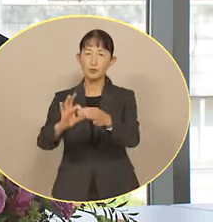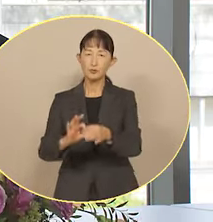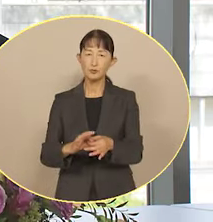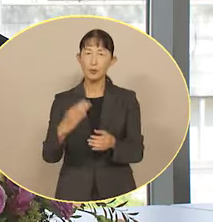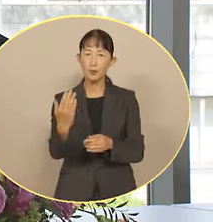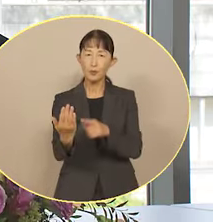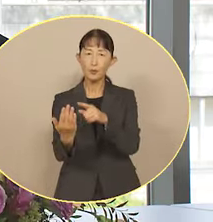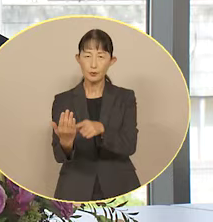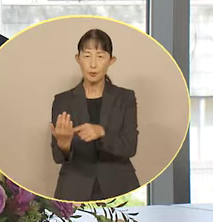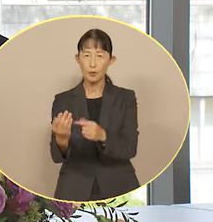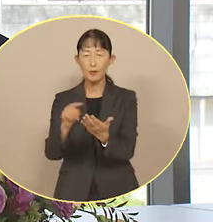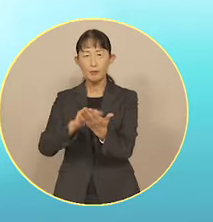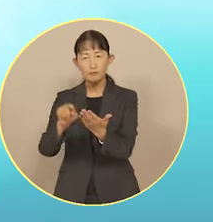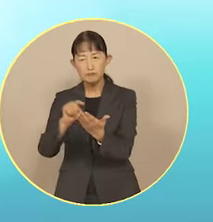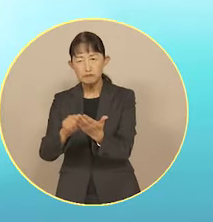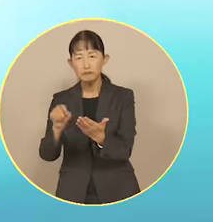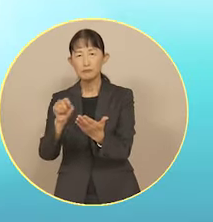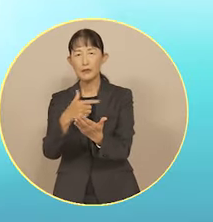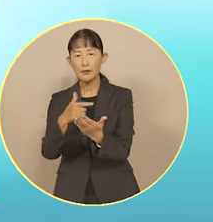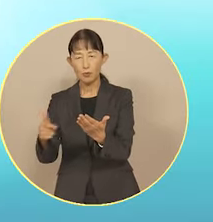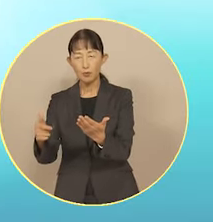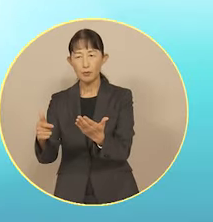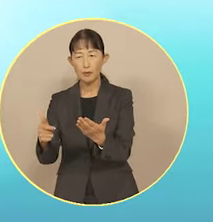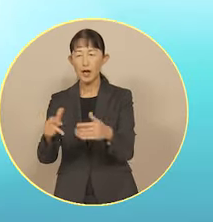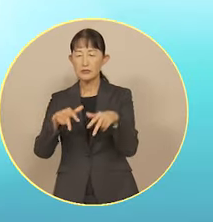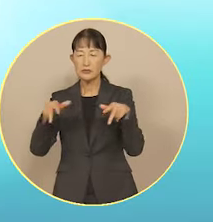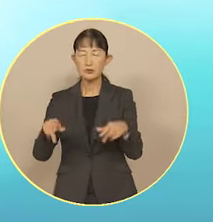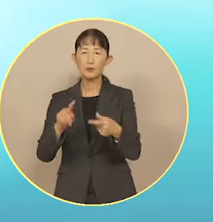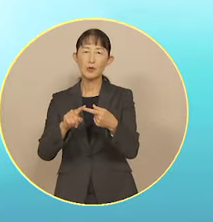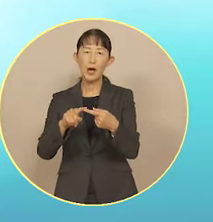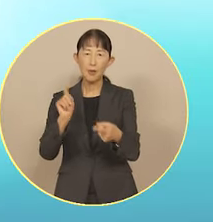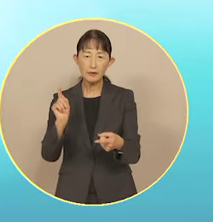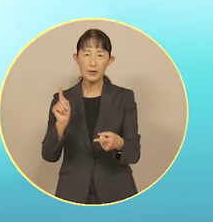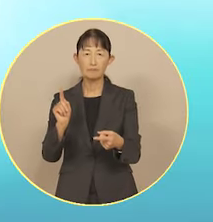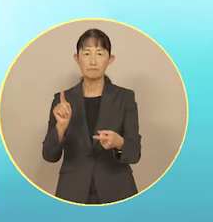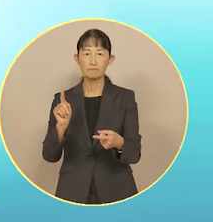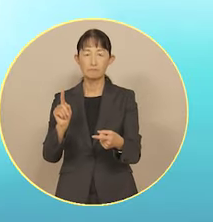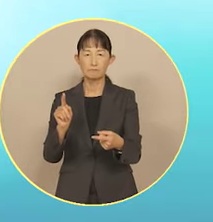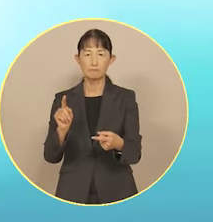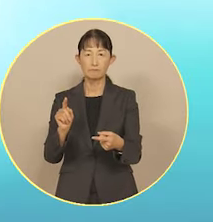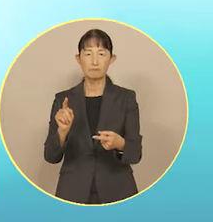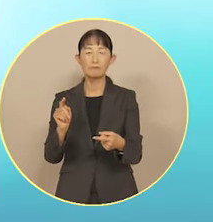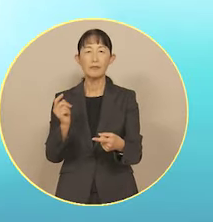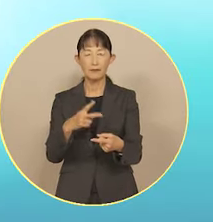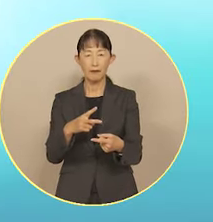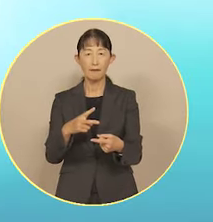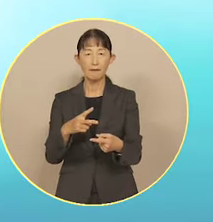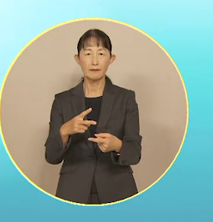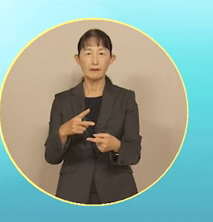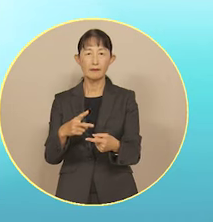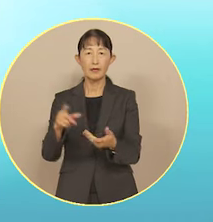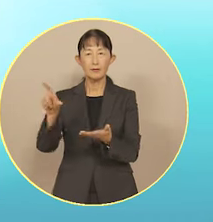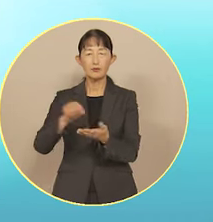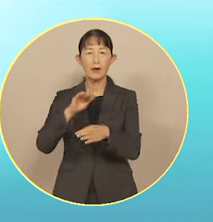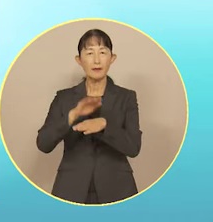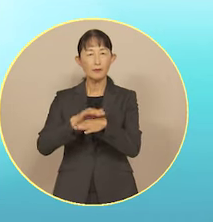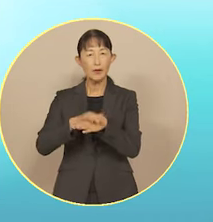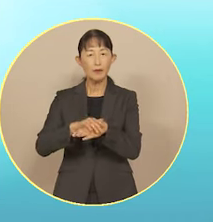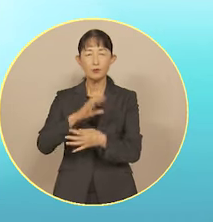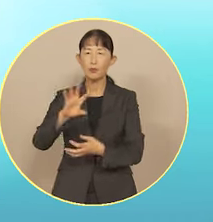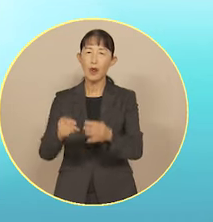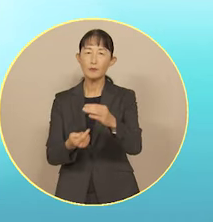の携帯電話端末が本システムにま対応していないっていうこともありましたし操作方法の